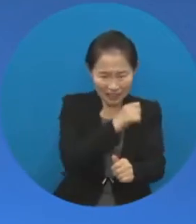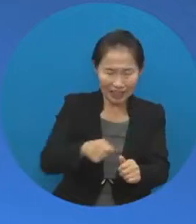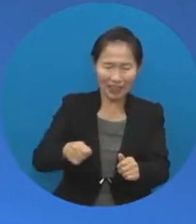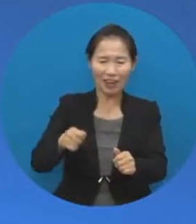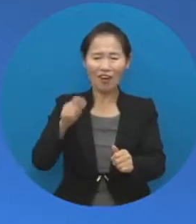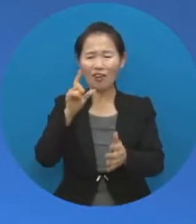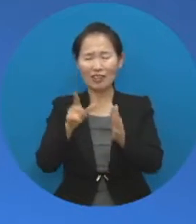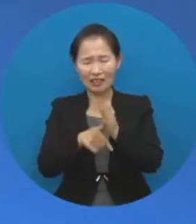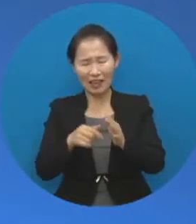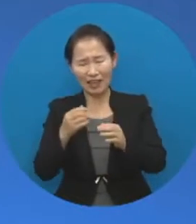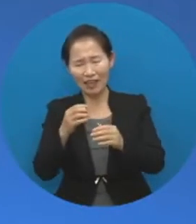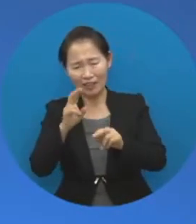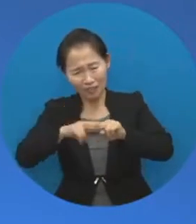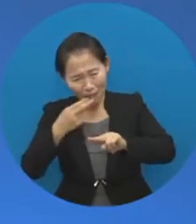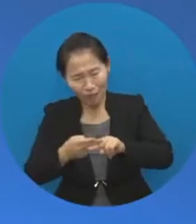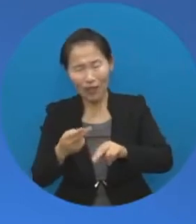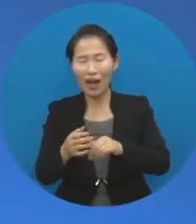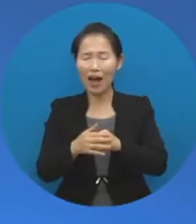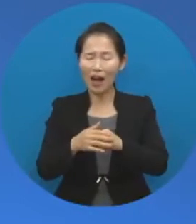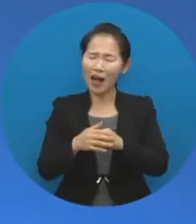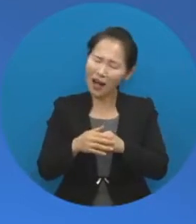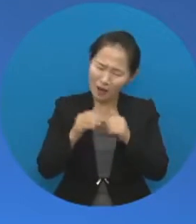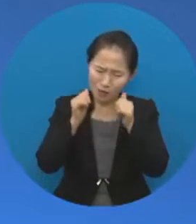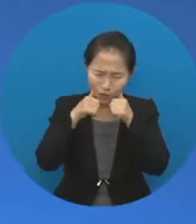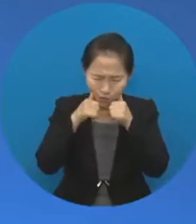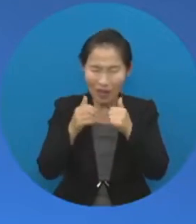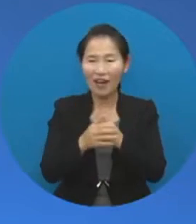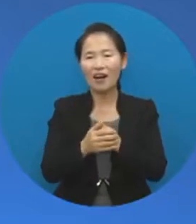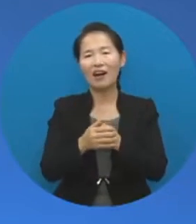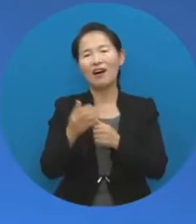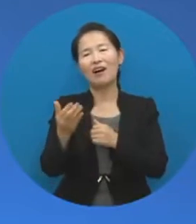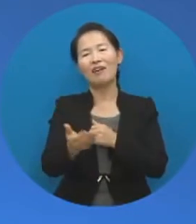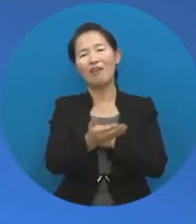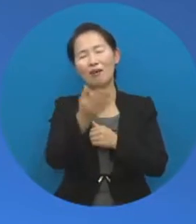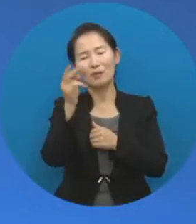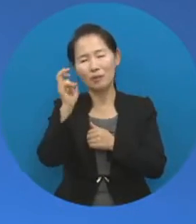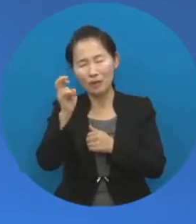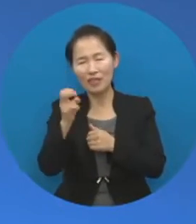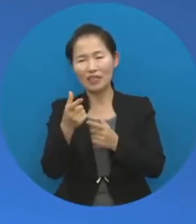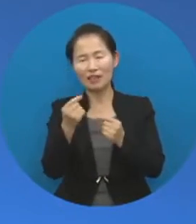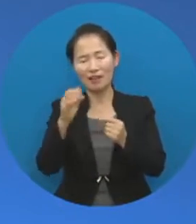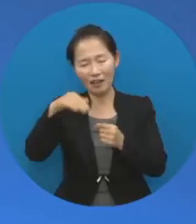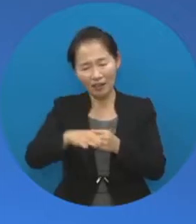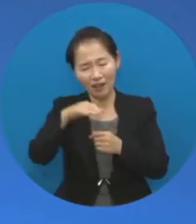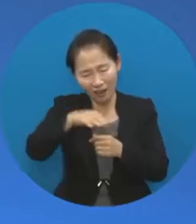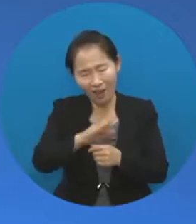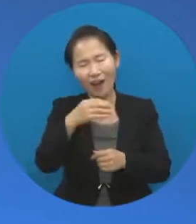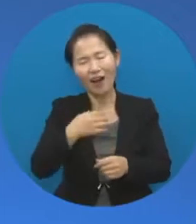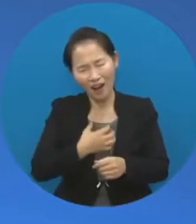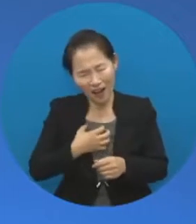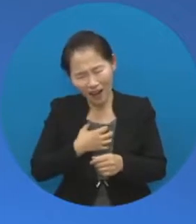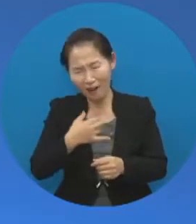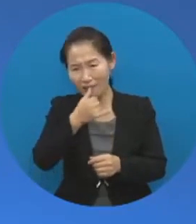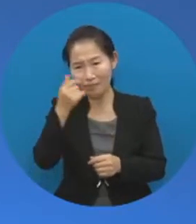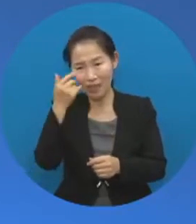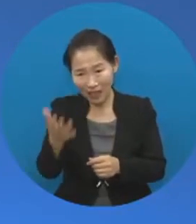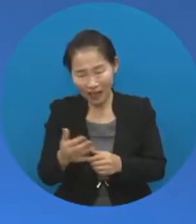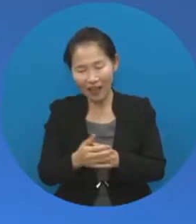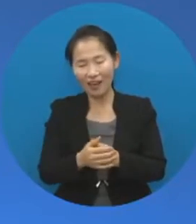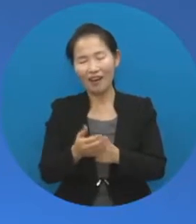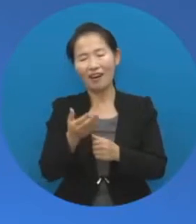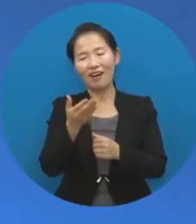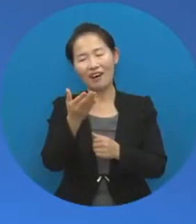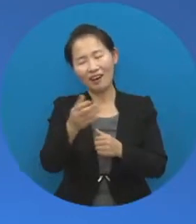막 훈련시키시는 거죠. 여러분도 지금 혹시 그 시간 가운데 계신 분 계신가요? 그것은 여러분을 위한